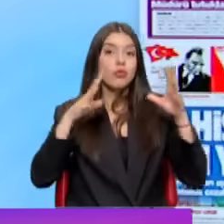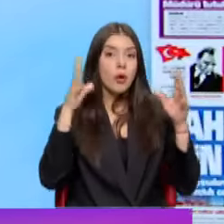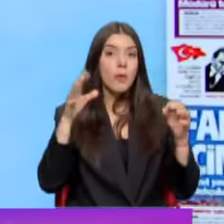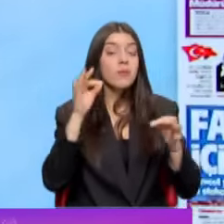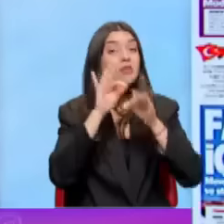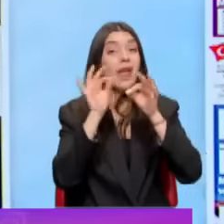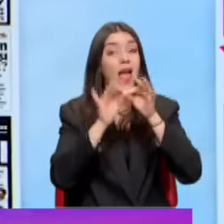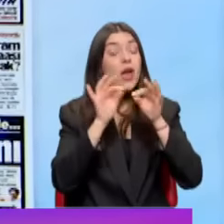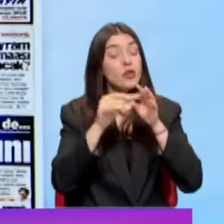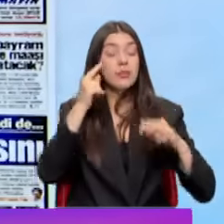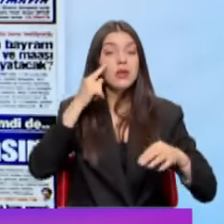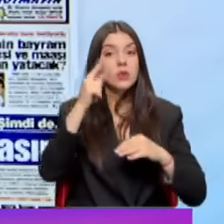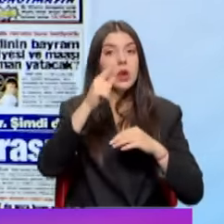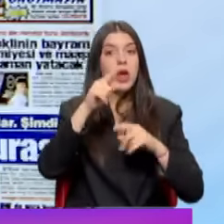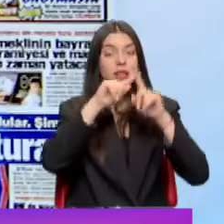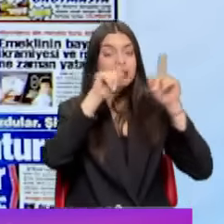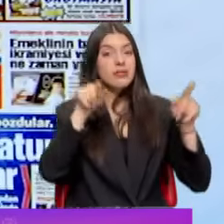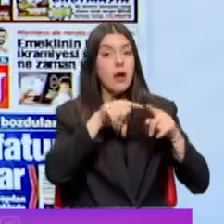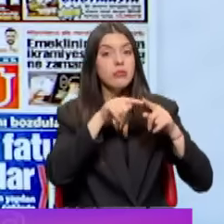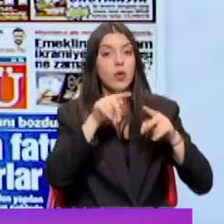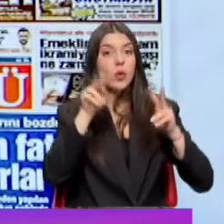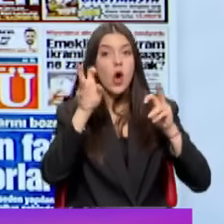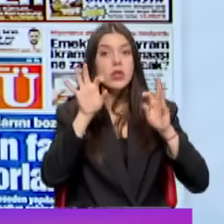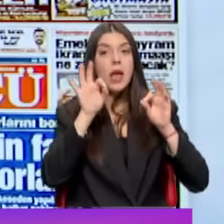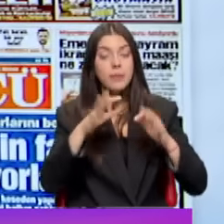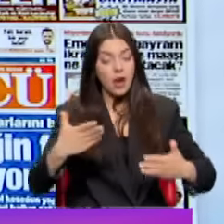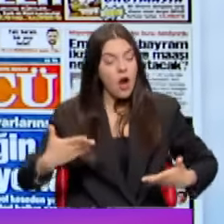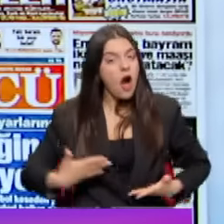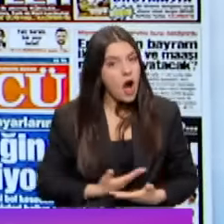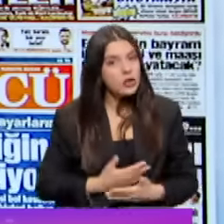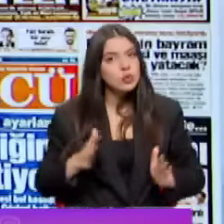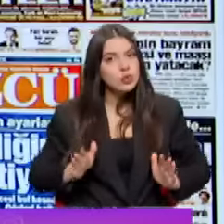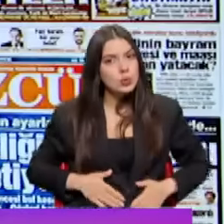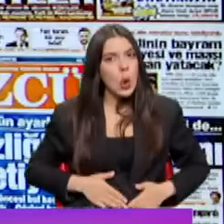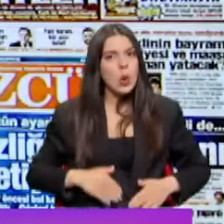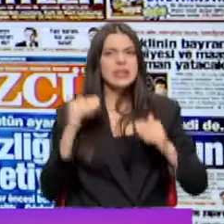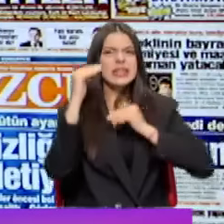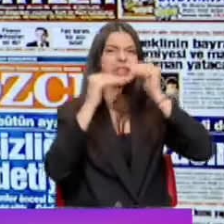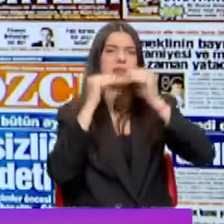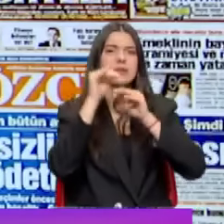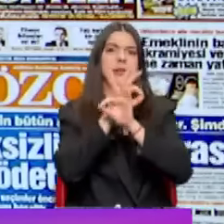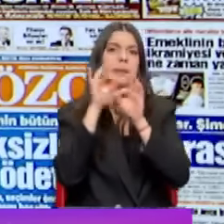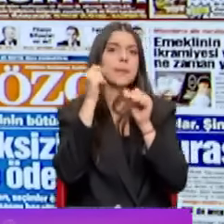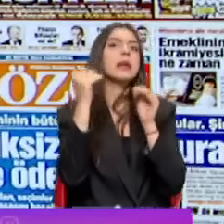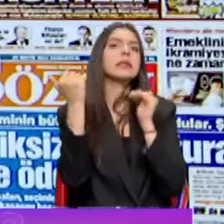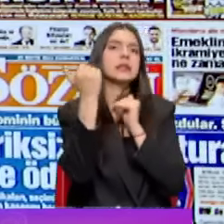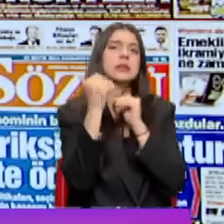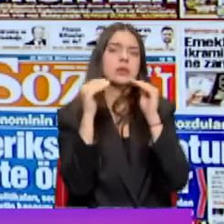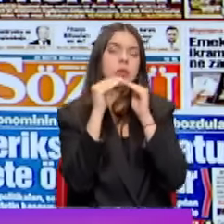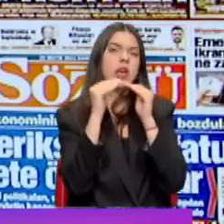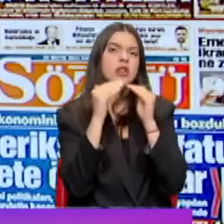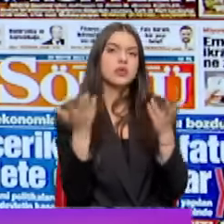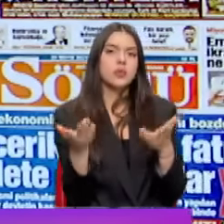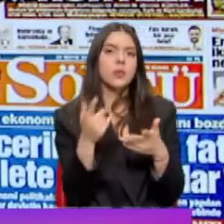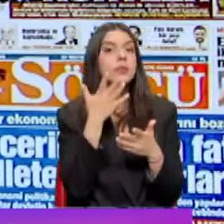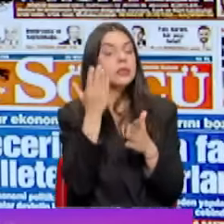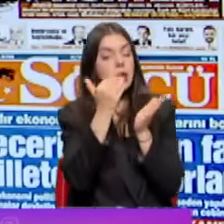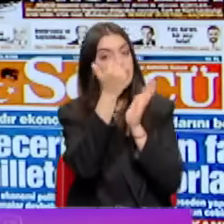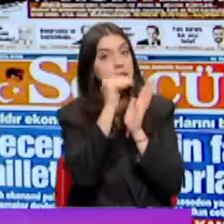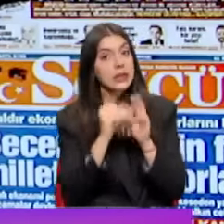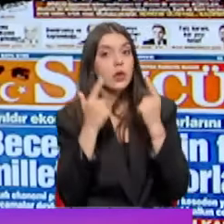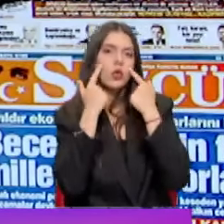tablo her geçen gün artık meseleyi açlık tokluk seviyesine daha da yaklaştırıyor daha da indirgiyor